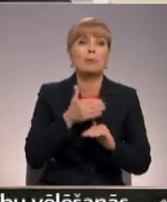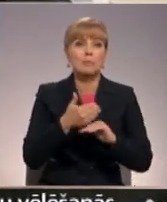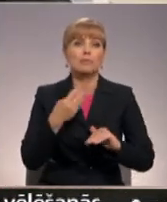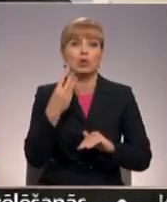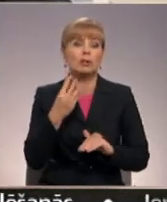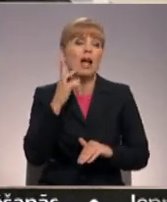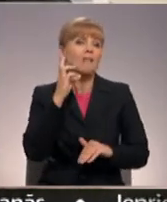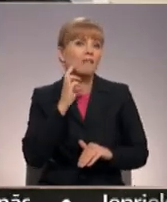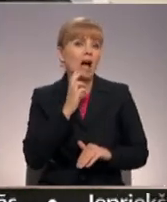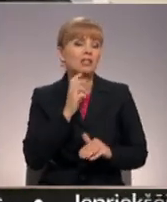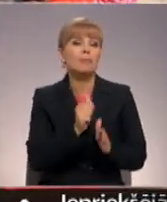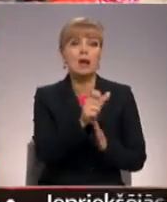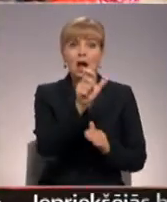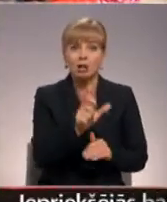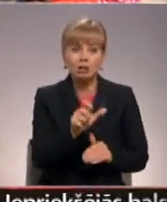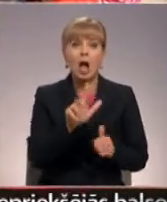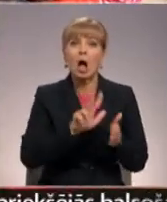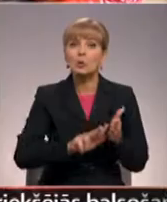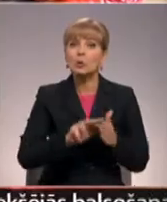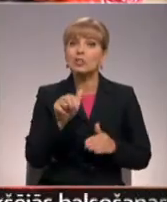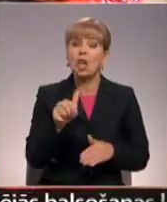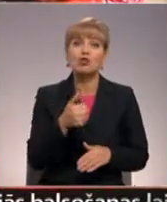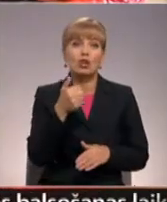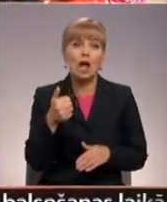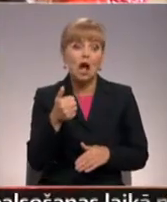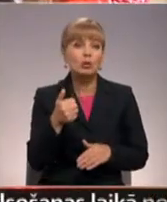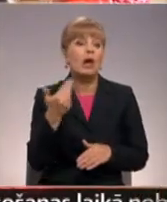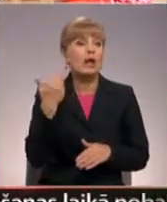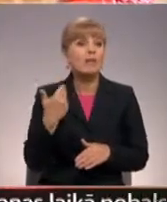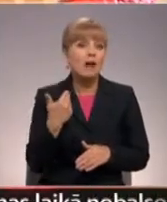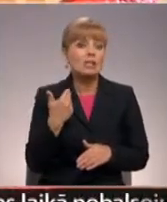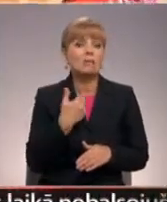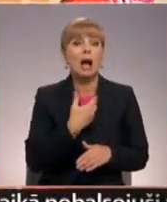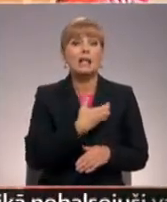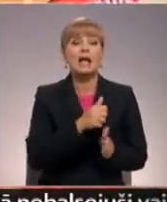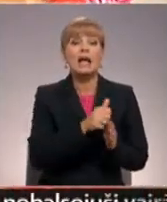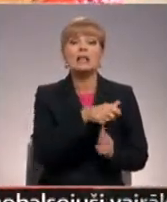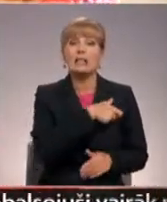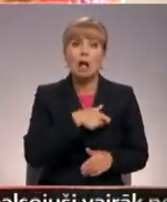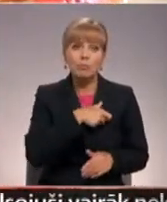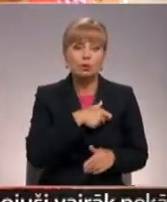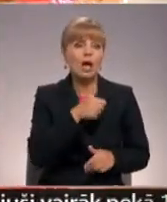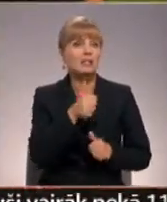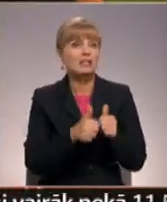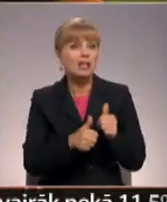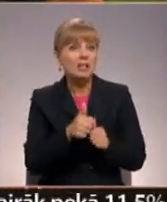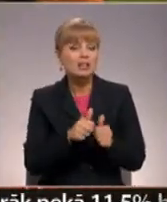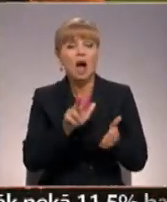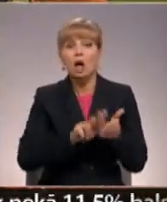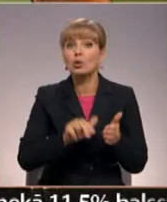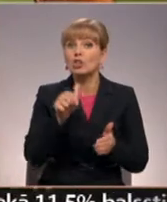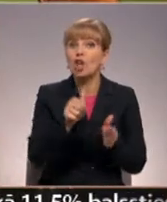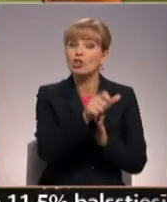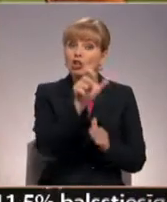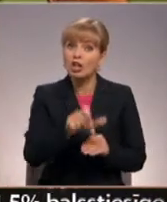Vecākajam deputātu kandidātam ir 86 gadi, un par Ventspils deputātu krēsliem sacenšas tieši 86 kandidāti.